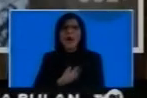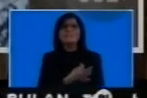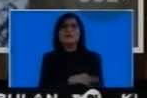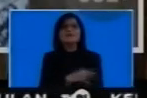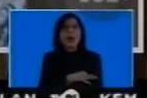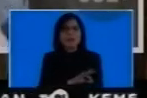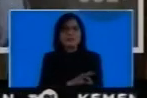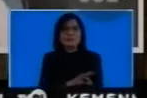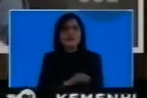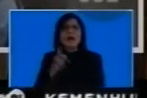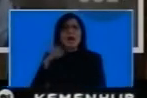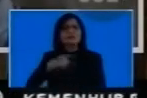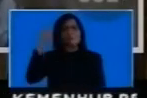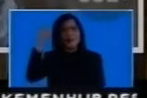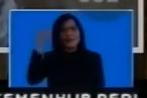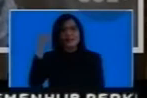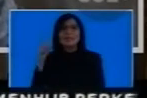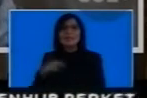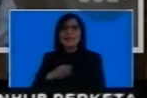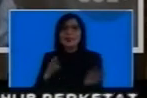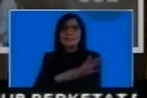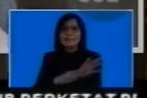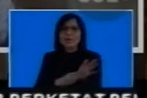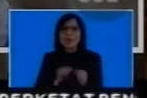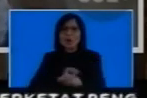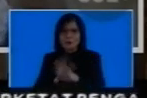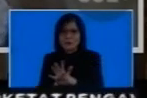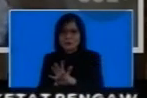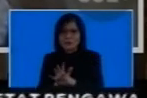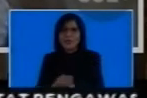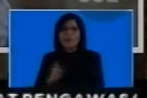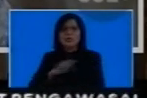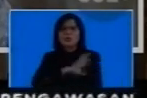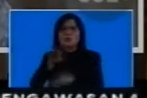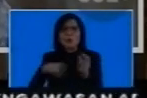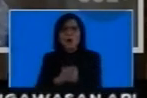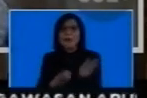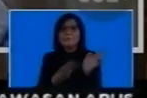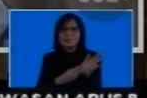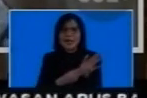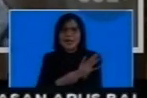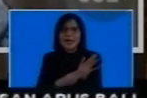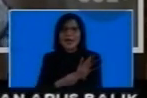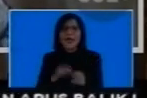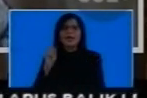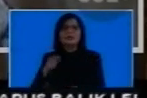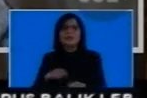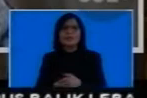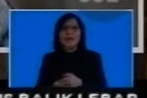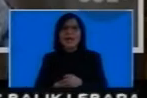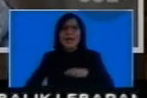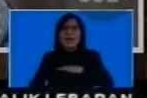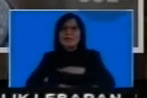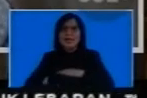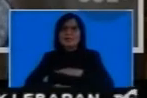membawa bekal atau hikmah, suatu pembelajaran dari pengalaman ini. Karena dari semua kesulitan